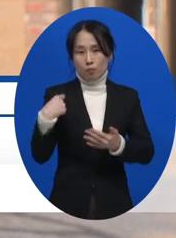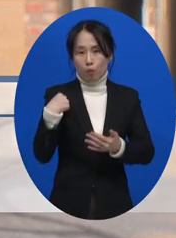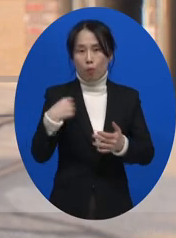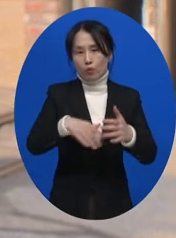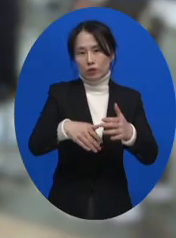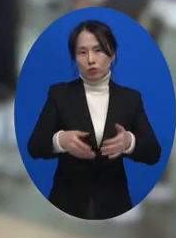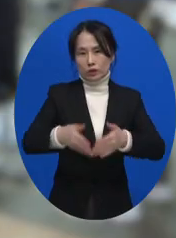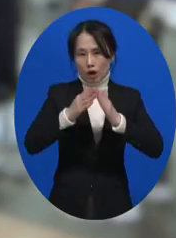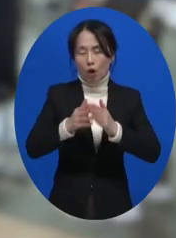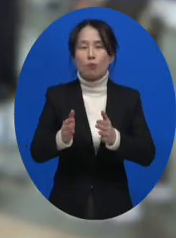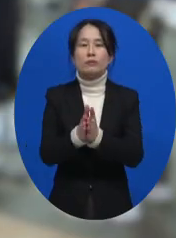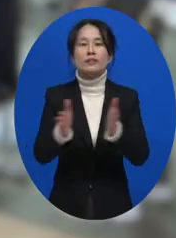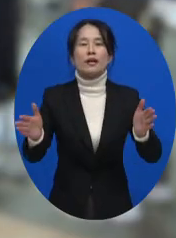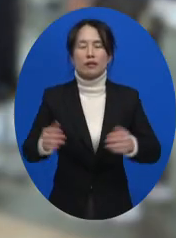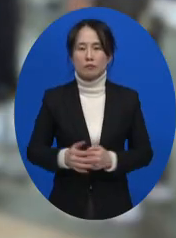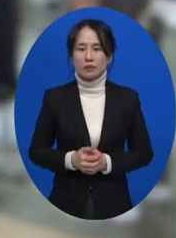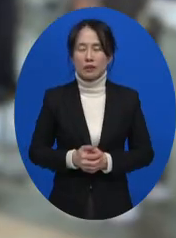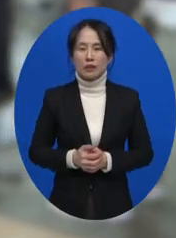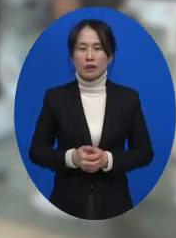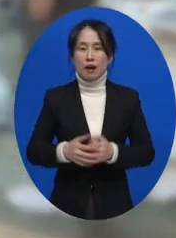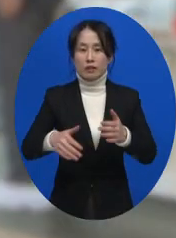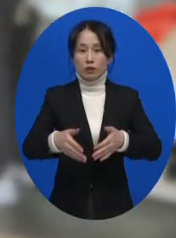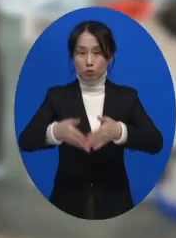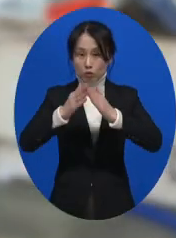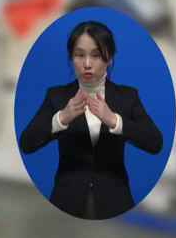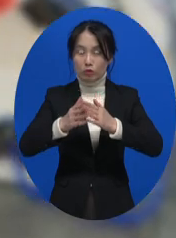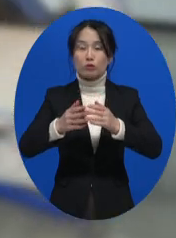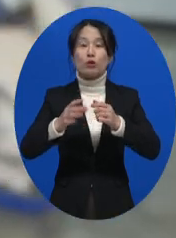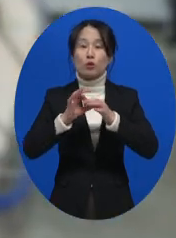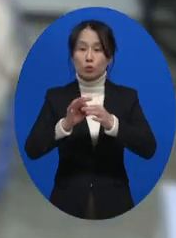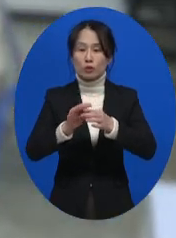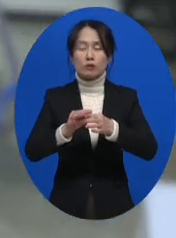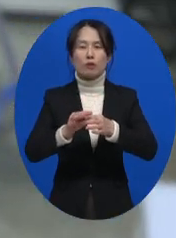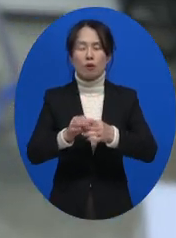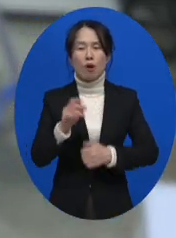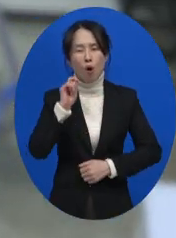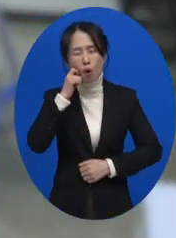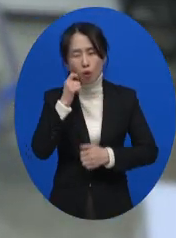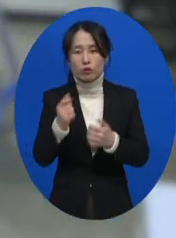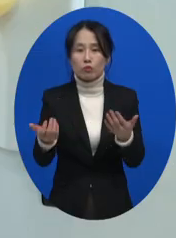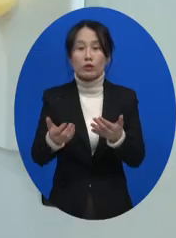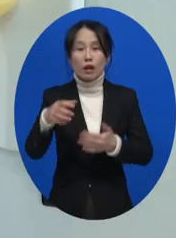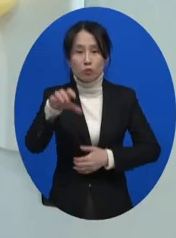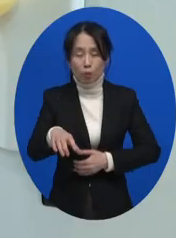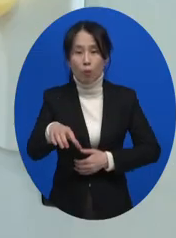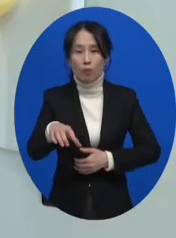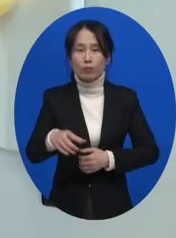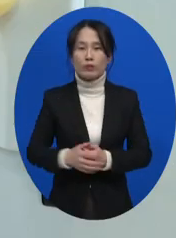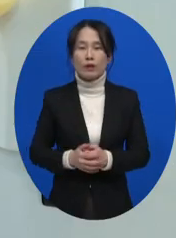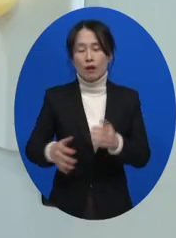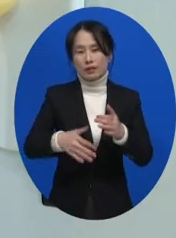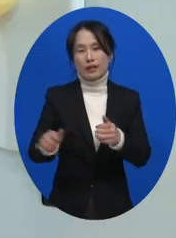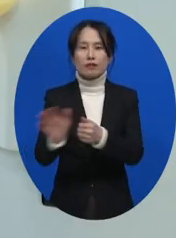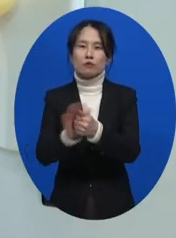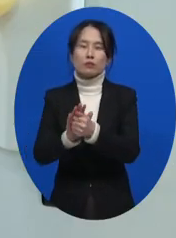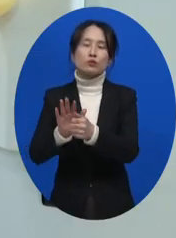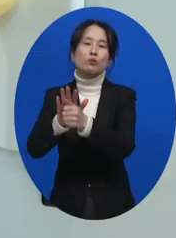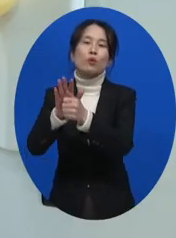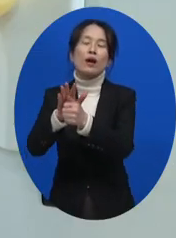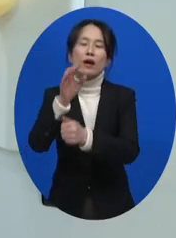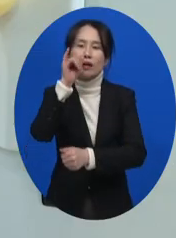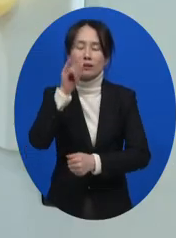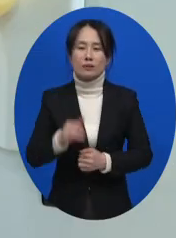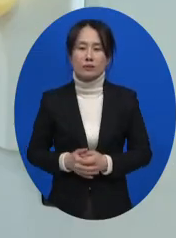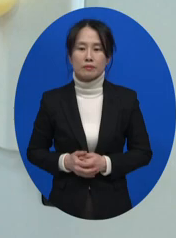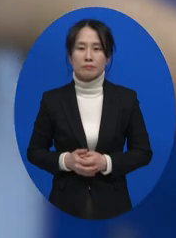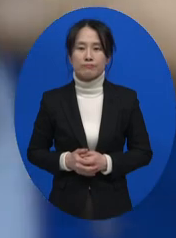되었습니다 돈은 세탁소 설치를 통해 인근산단에 있는 모든 영세사업장과 노동자에게 세탁 서비스를